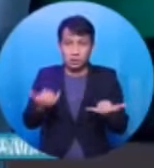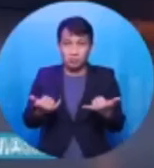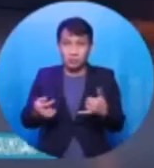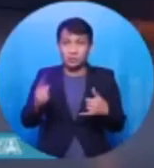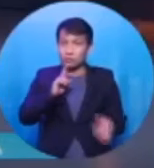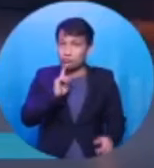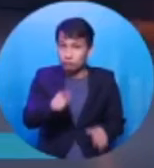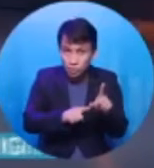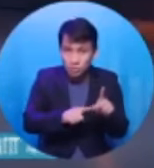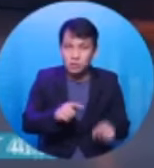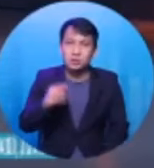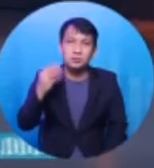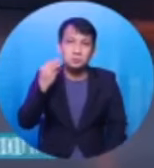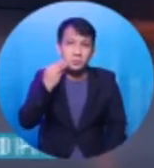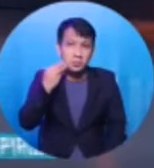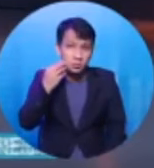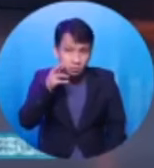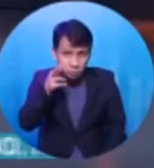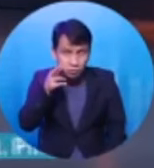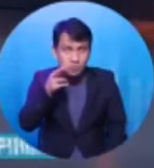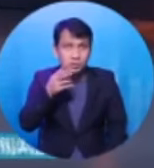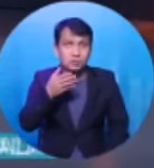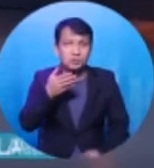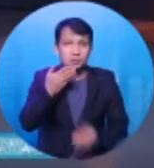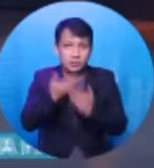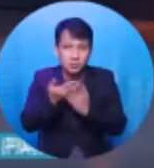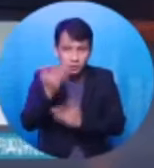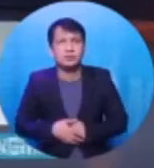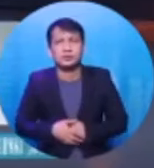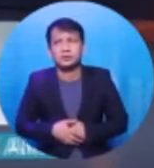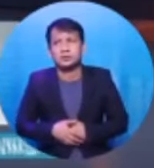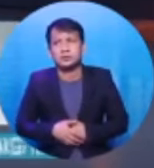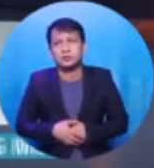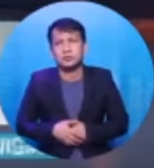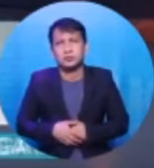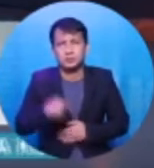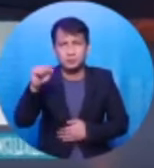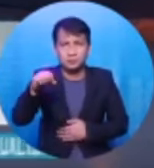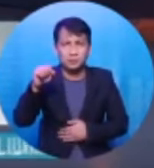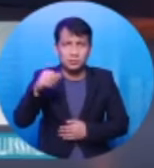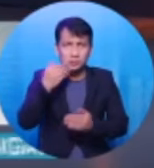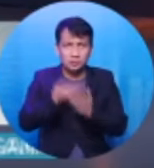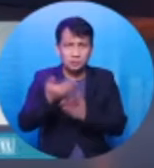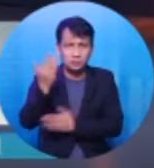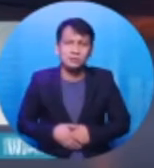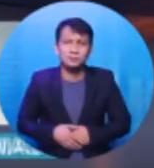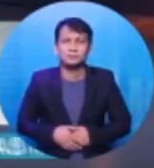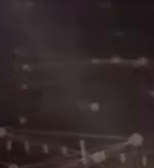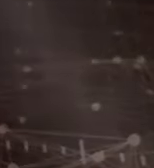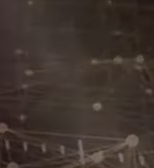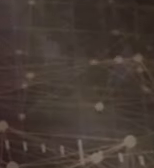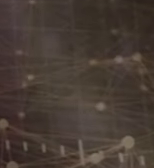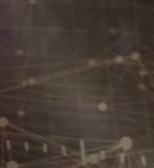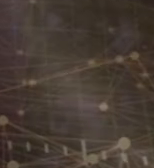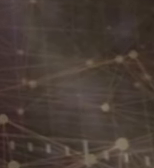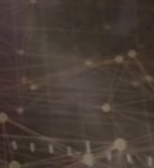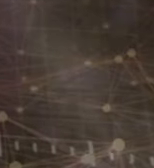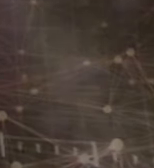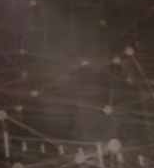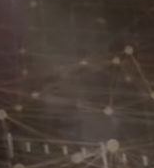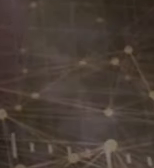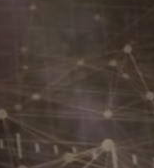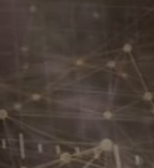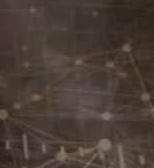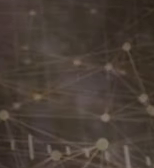Rose Senarlo. Madam Renny Rose, magandang tanghali po, ma'am. Yes po, sir. Gandang tanghali po, sir. Ma'am, nasaan na po ngayon si